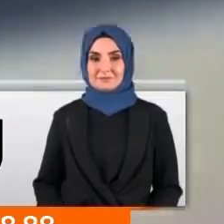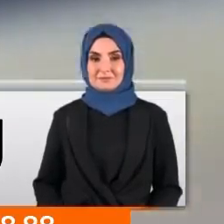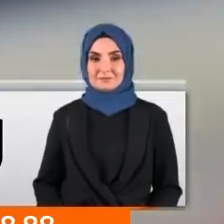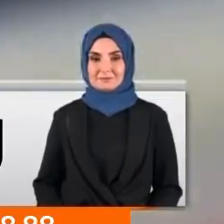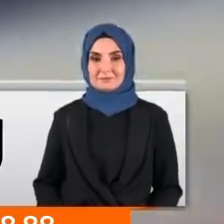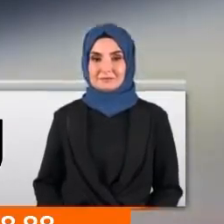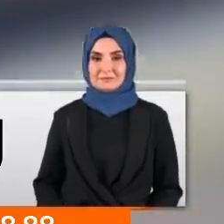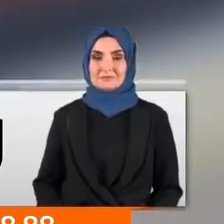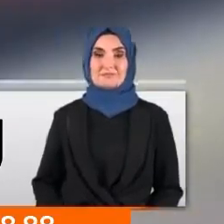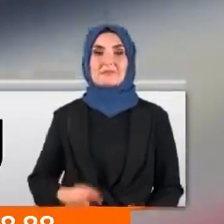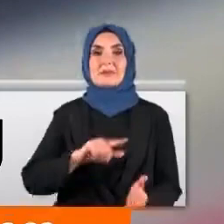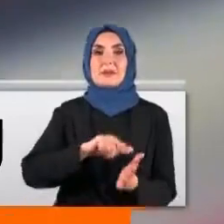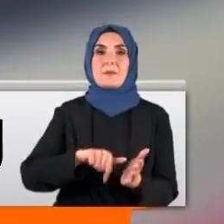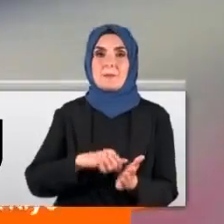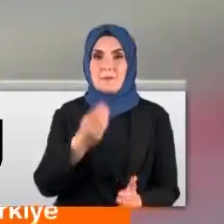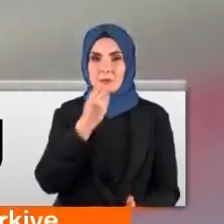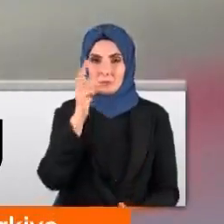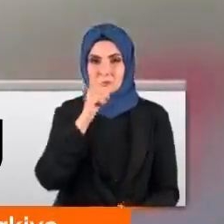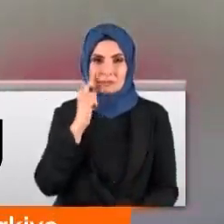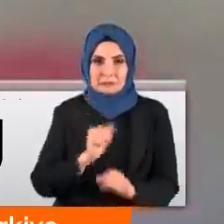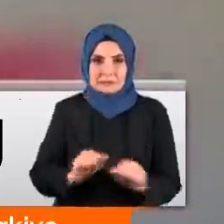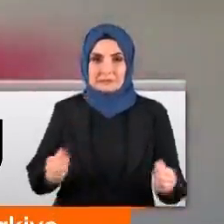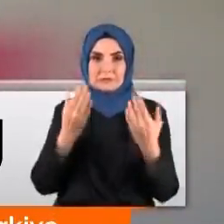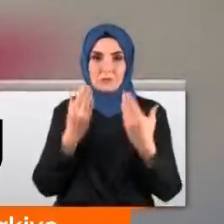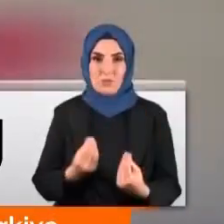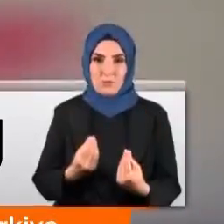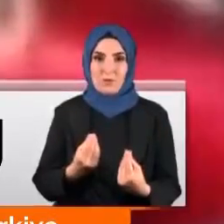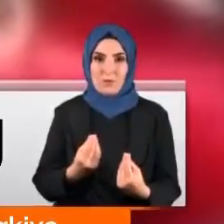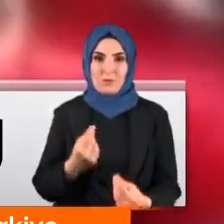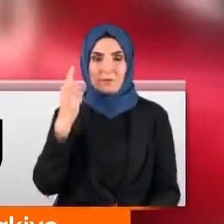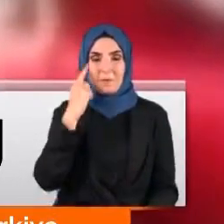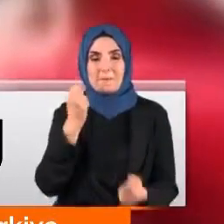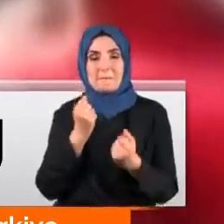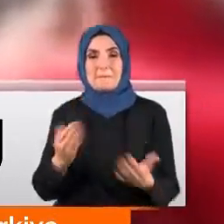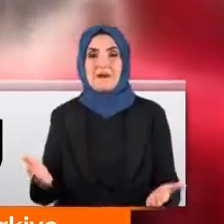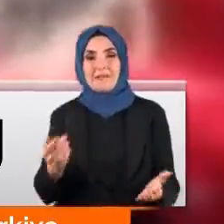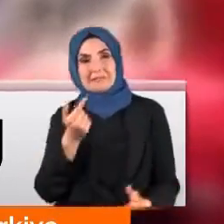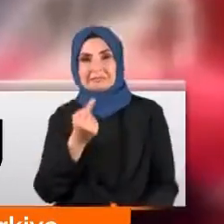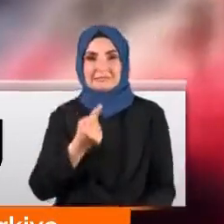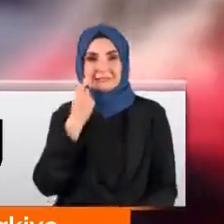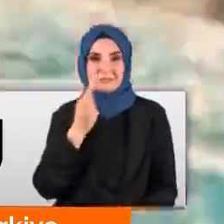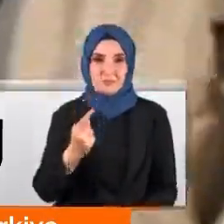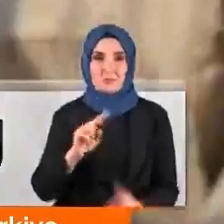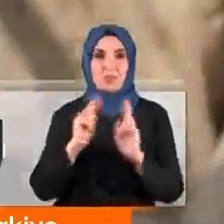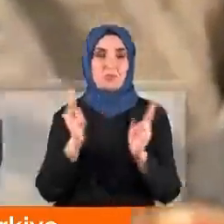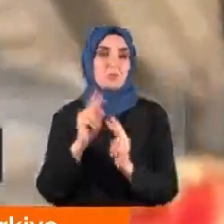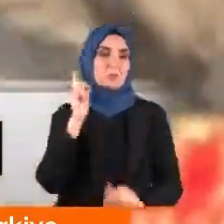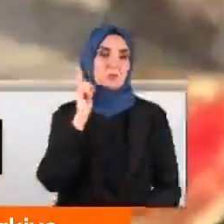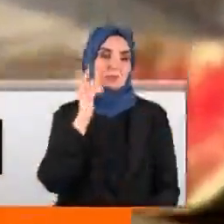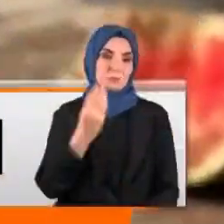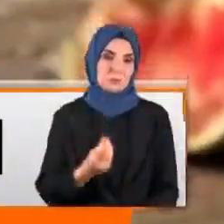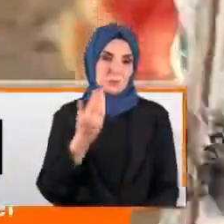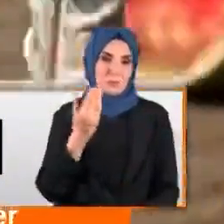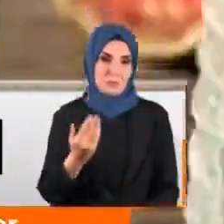Bal tutulmasına yakalanmış yarı baygın görüntüsüyle dünya gündemine oturmuştu. Canlı ya. Bal kız adı